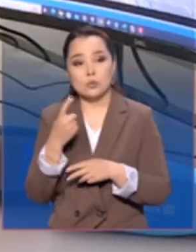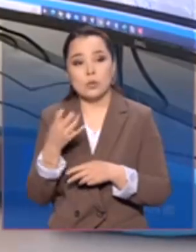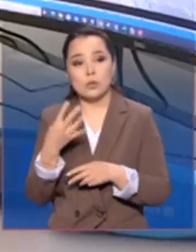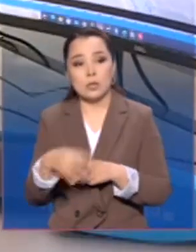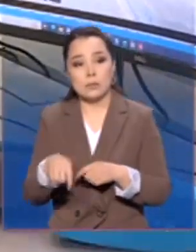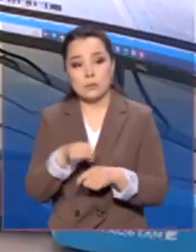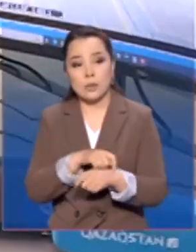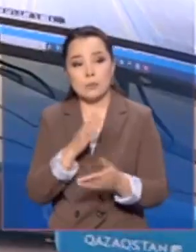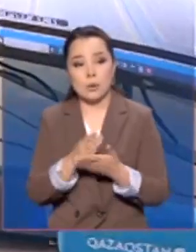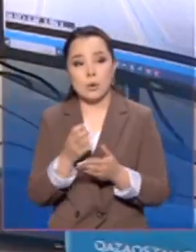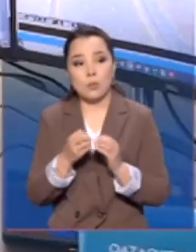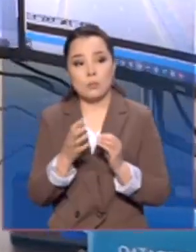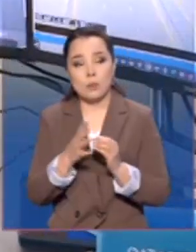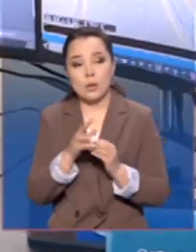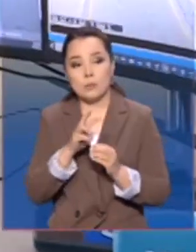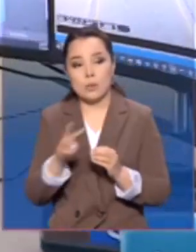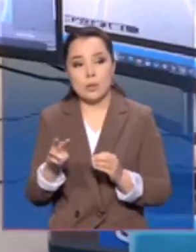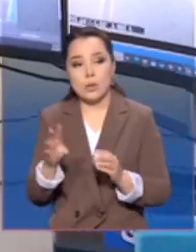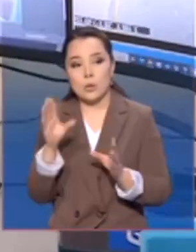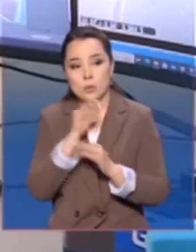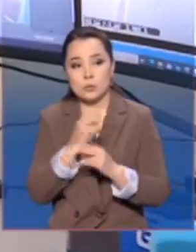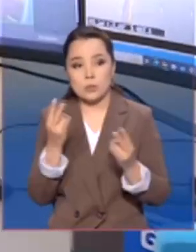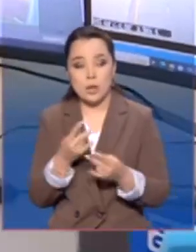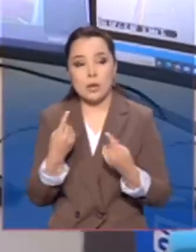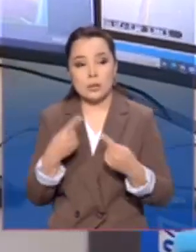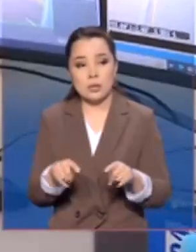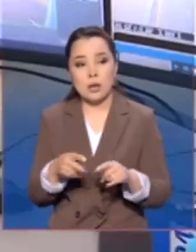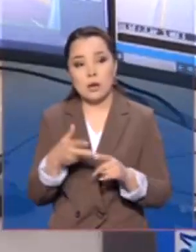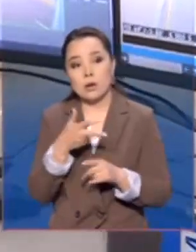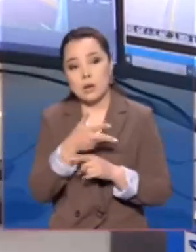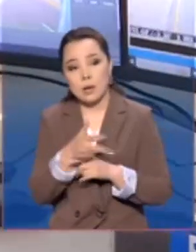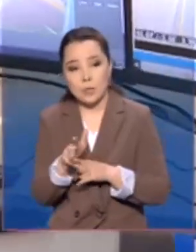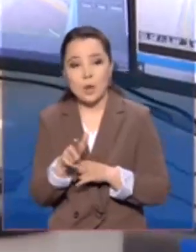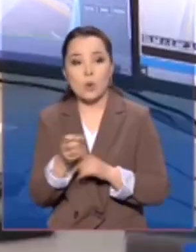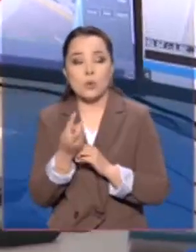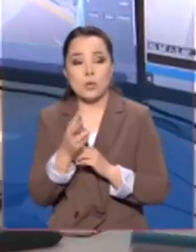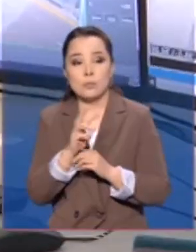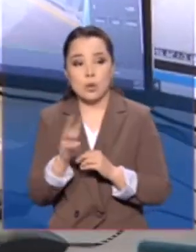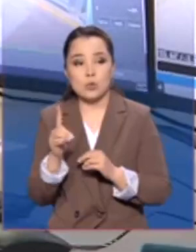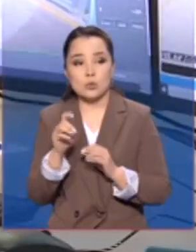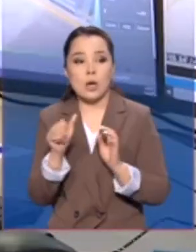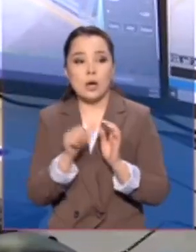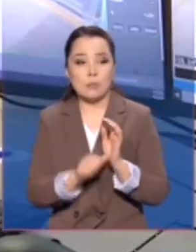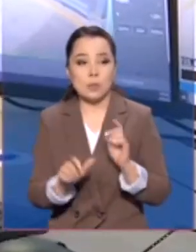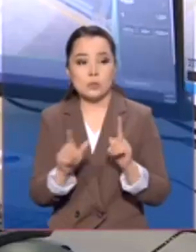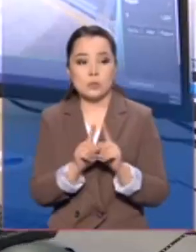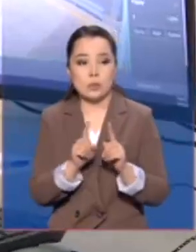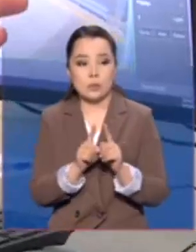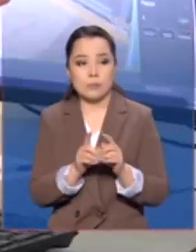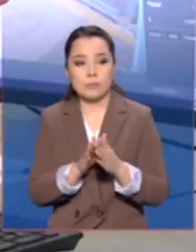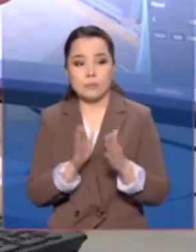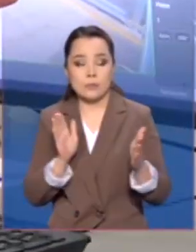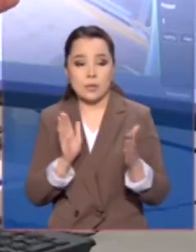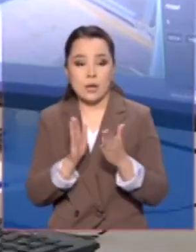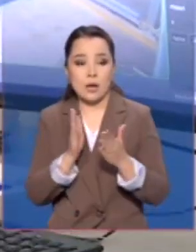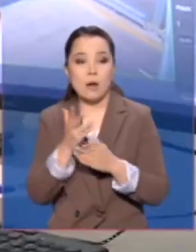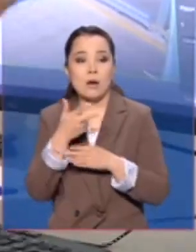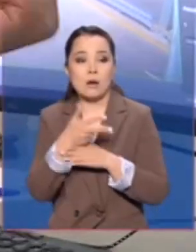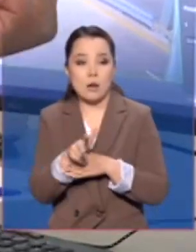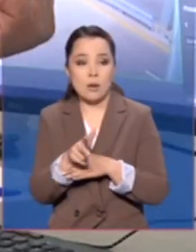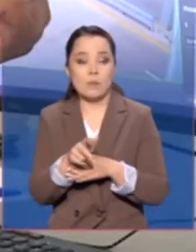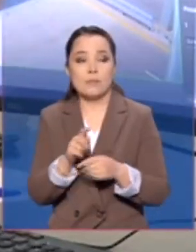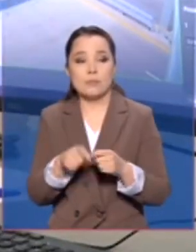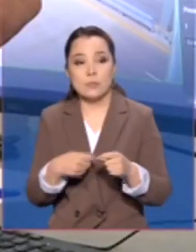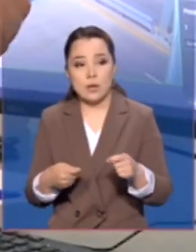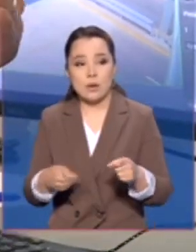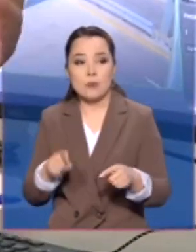140 шақырым жүрсе, 15 минутта жетуі керек делік. Ал келесі камераға ол 12 минутта жетсе, онда 160-тан асырған деген сөз. Бұл камераға жақындағанда баяу